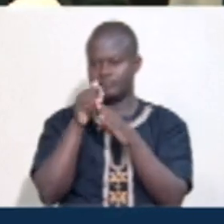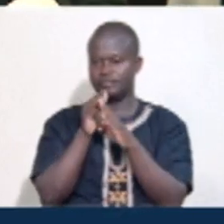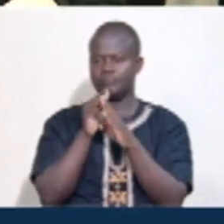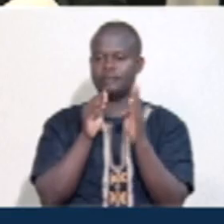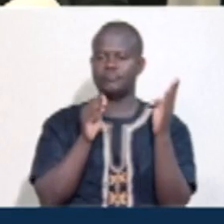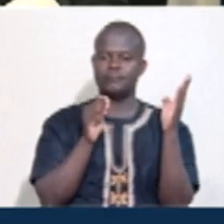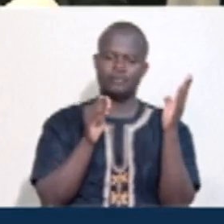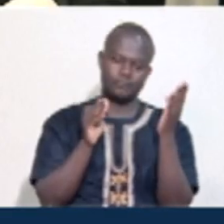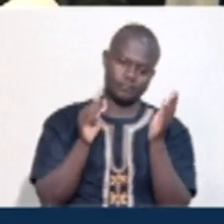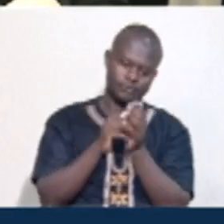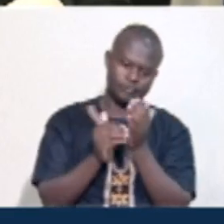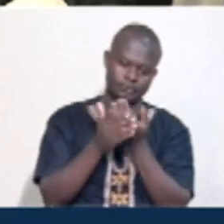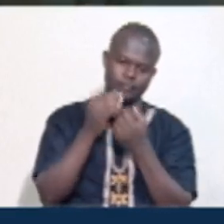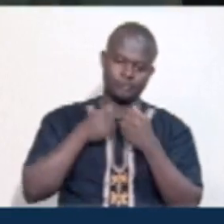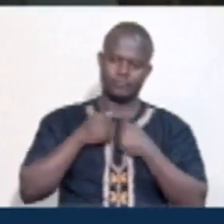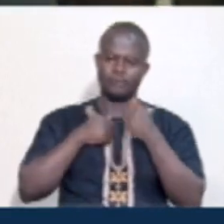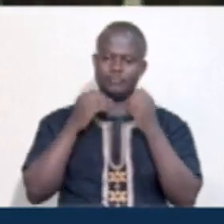imiryango ikomeye no kurerera u Rwanda.